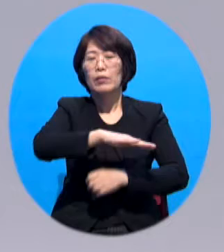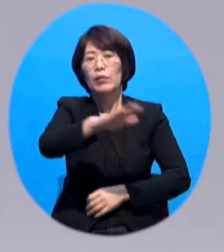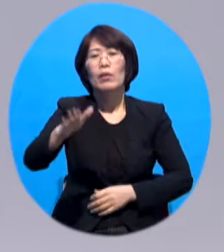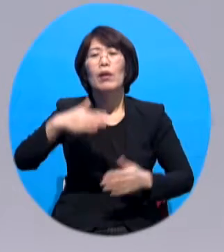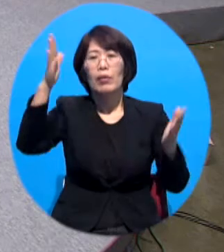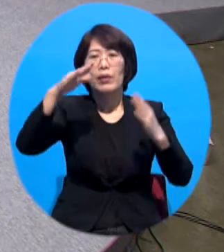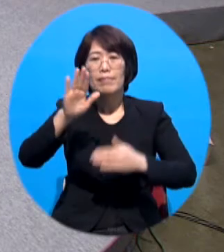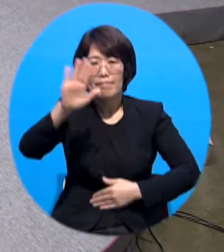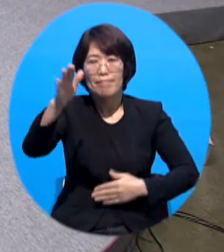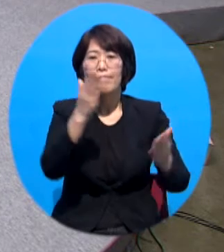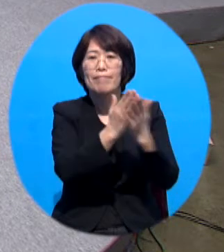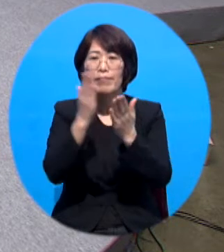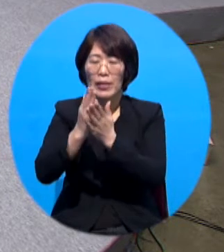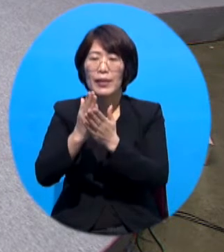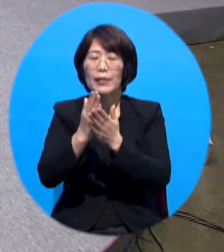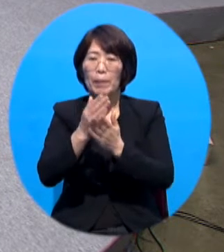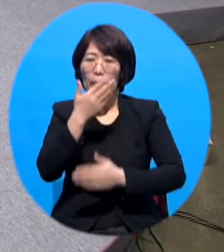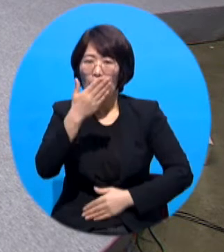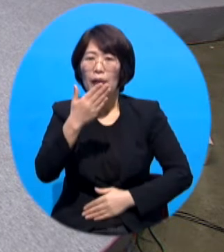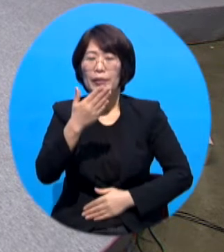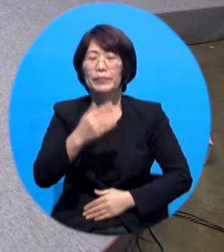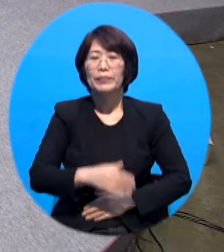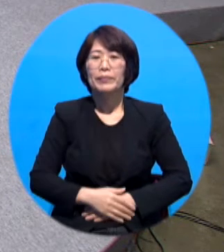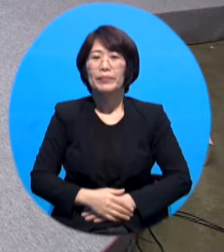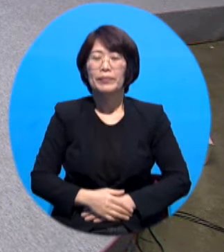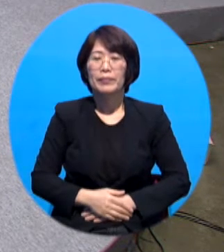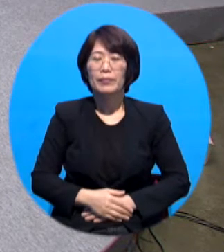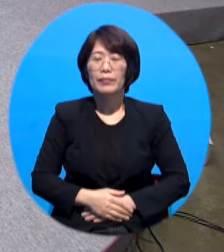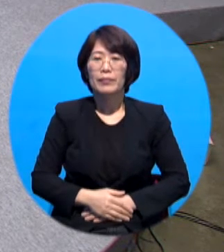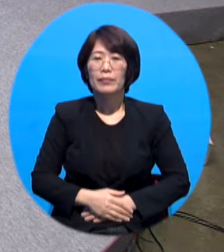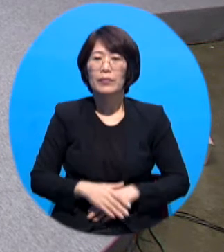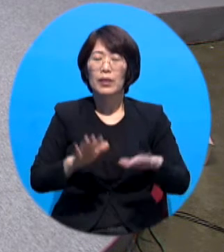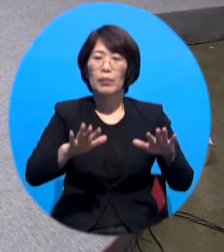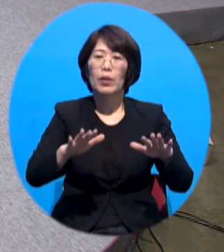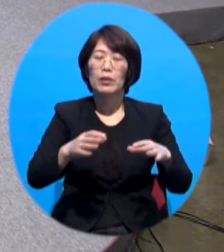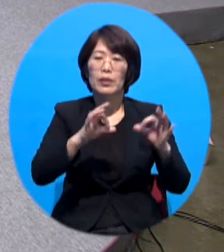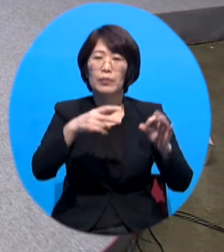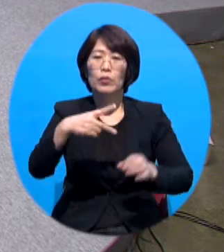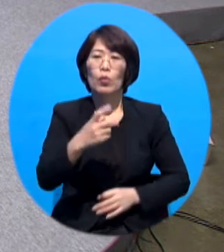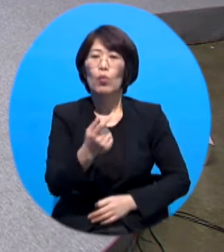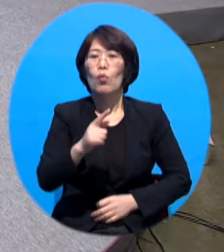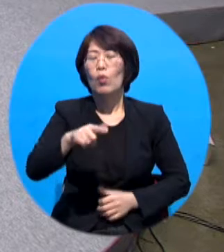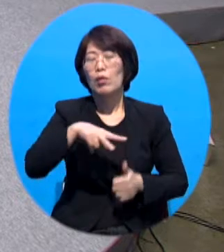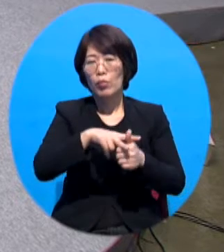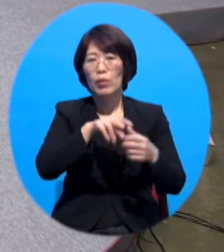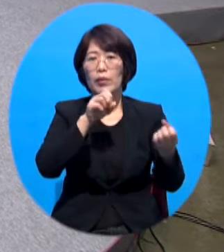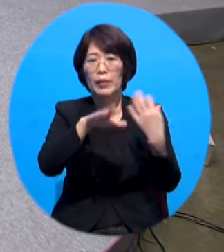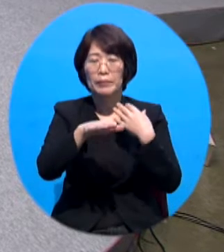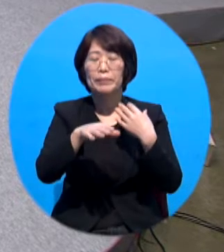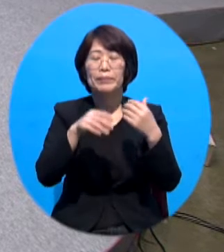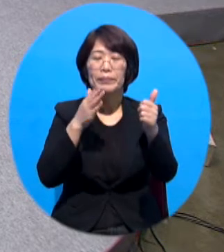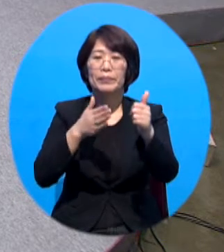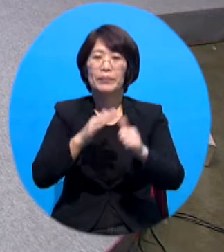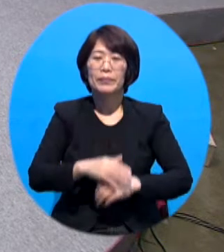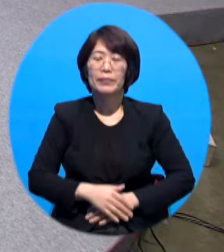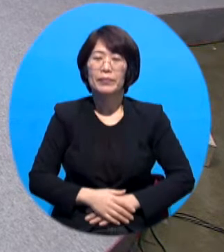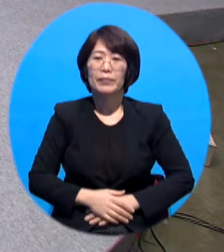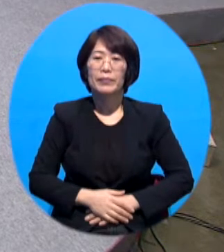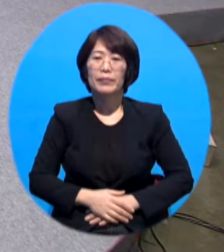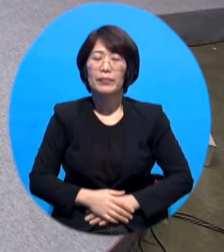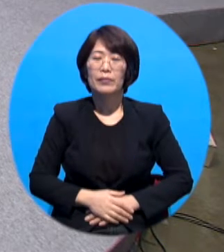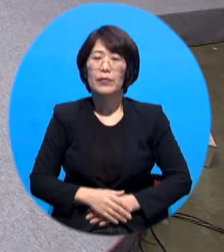미래에 대비하는 데 차질이 없도록 4 이번에는 김동한 후보 답변해 주십시오 1 분입니다 예